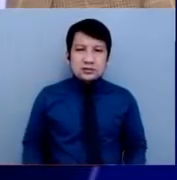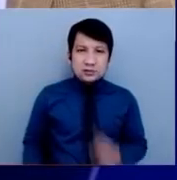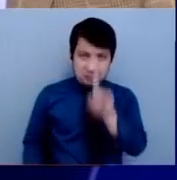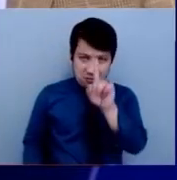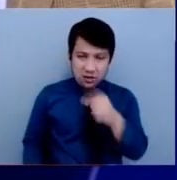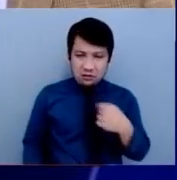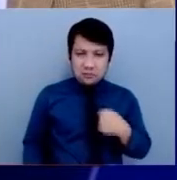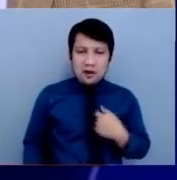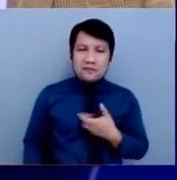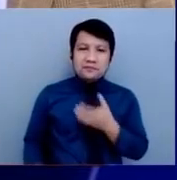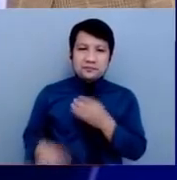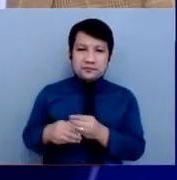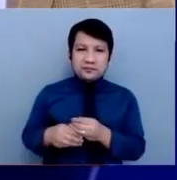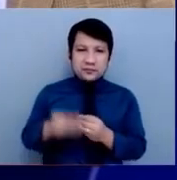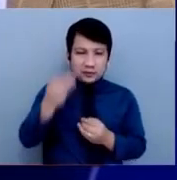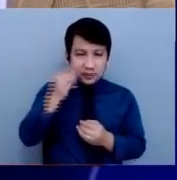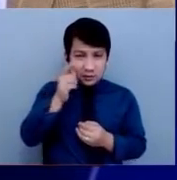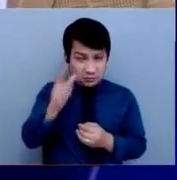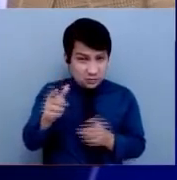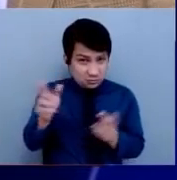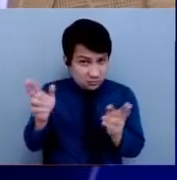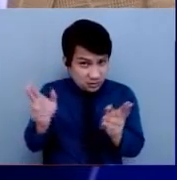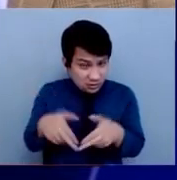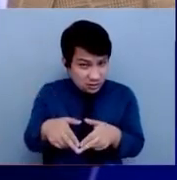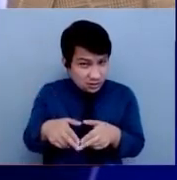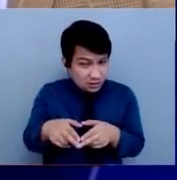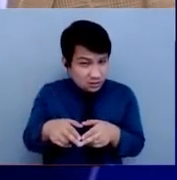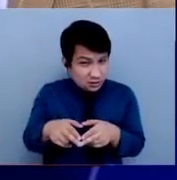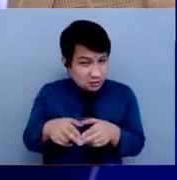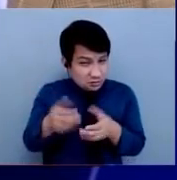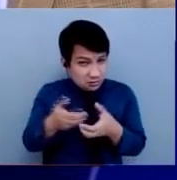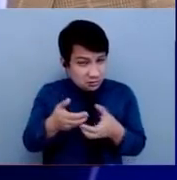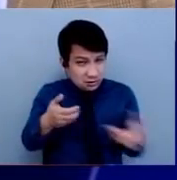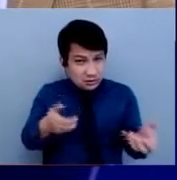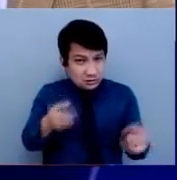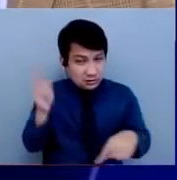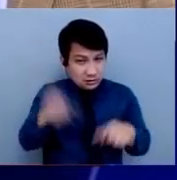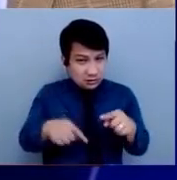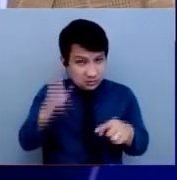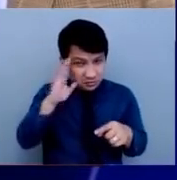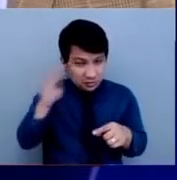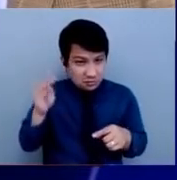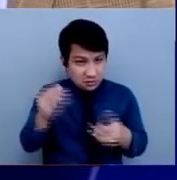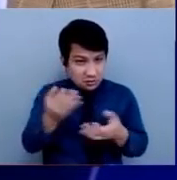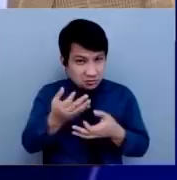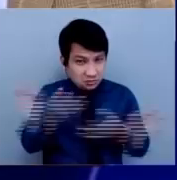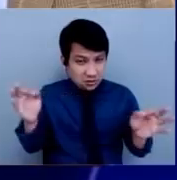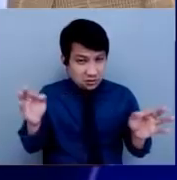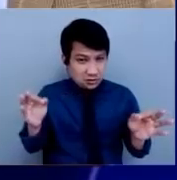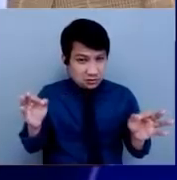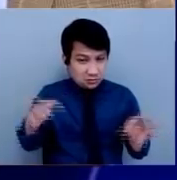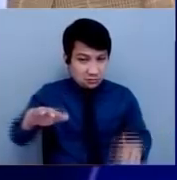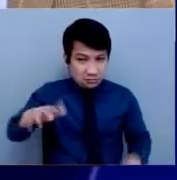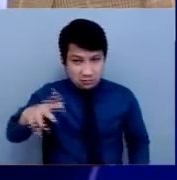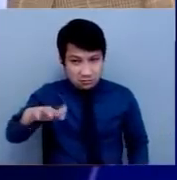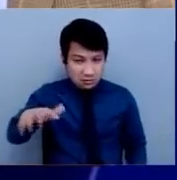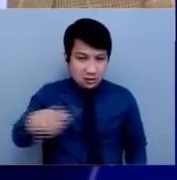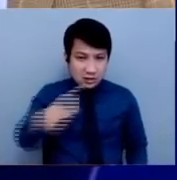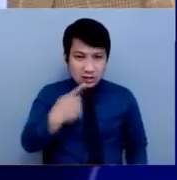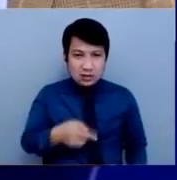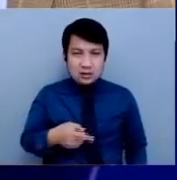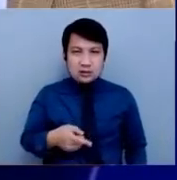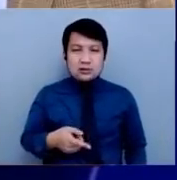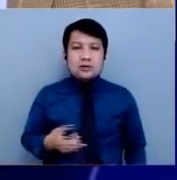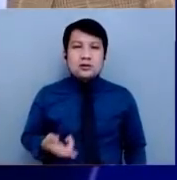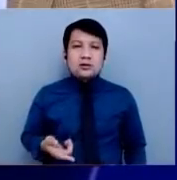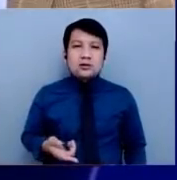parang, pasimplihin ko lang, hindi pa talaga labas si BBM, si Bongbong Marcos sa balag ng alanganin. Kasi sabi mo kanina, based